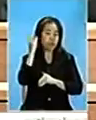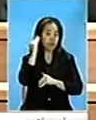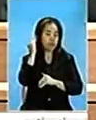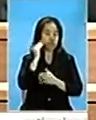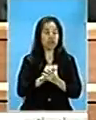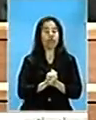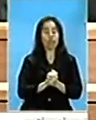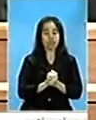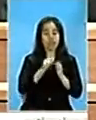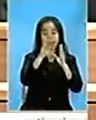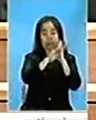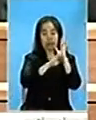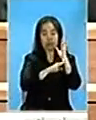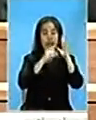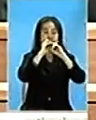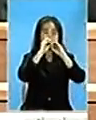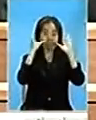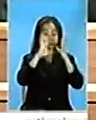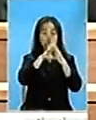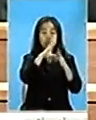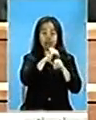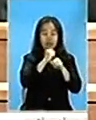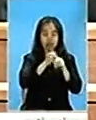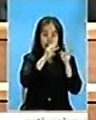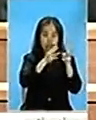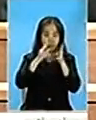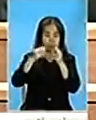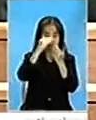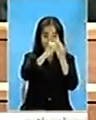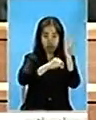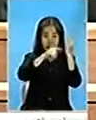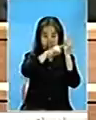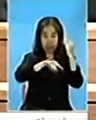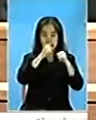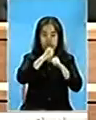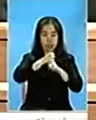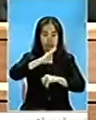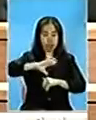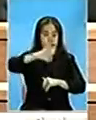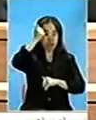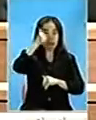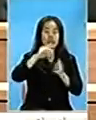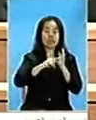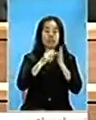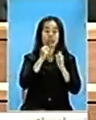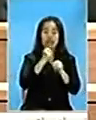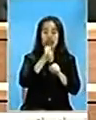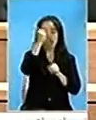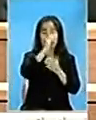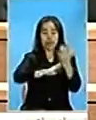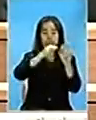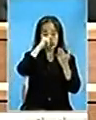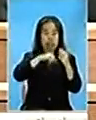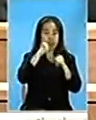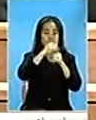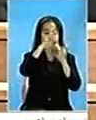เจนเลยครับถ้ากระบวนการเหล่านี้ได้พัฒนาขึ้นมาในประเทศไทยหวังใจได้เลยครับว่ายุทธศา